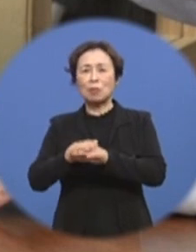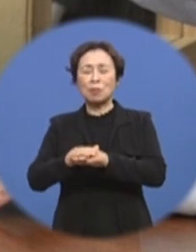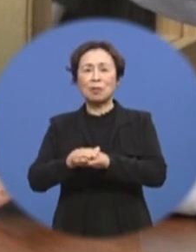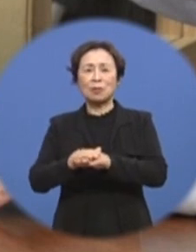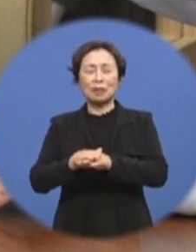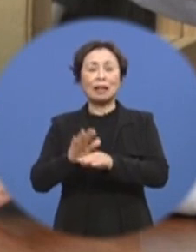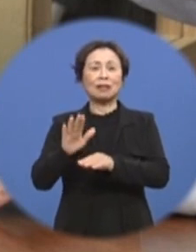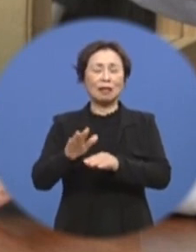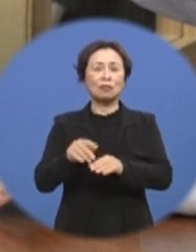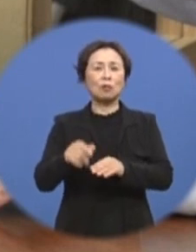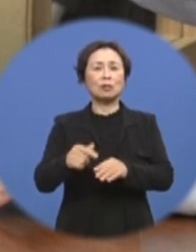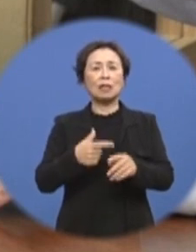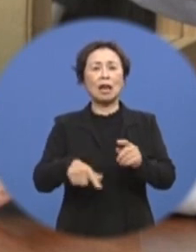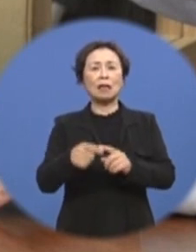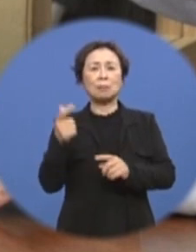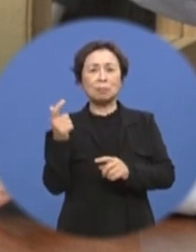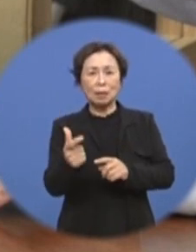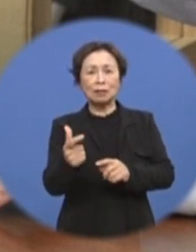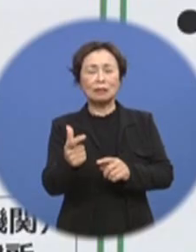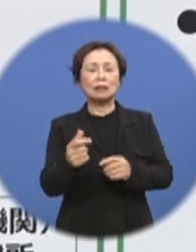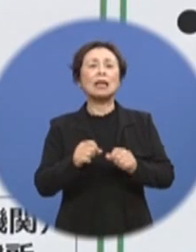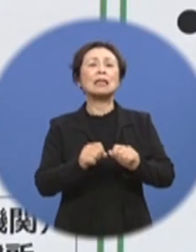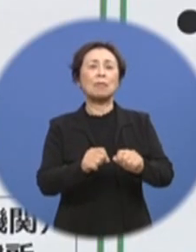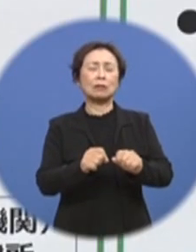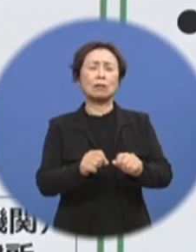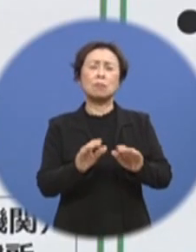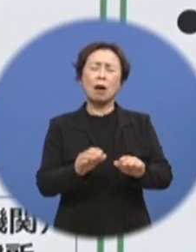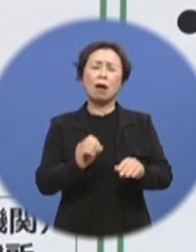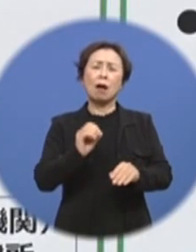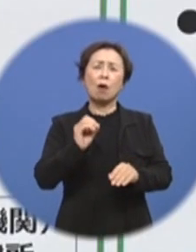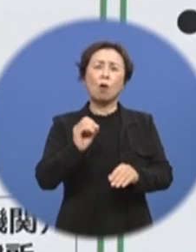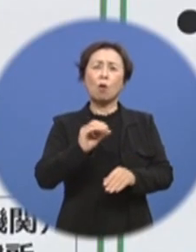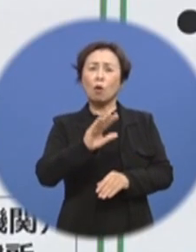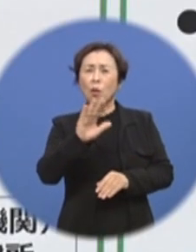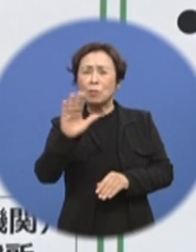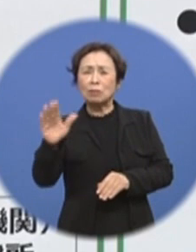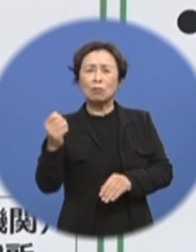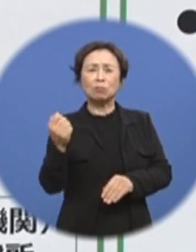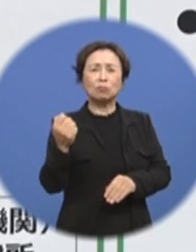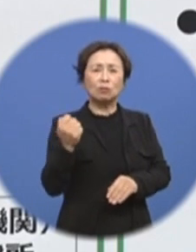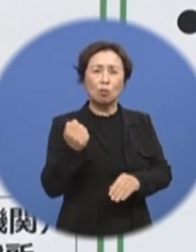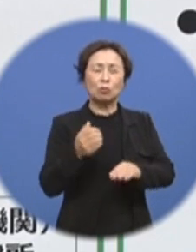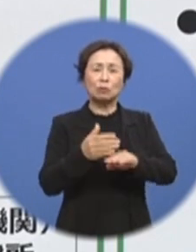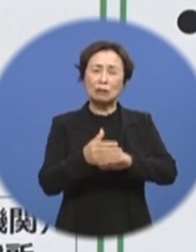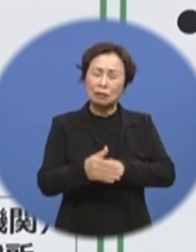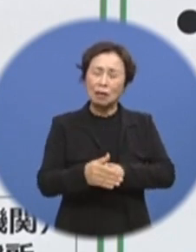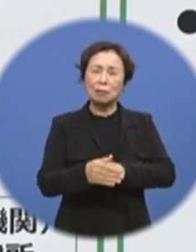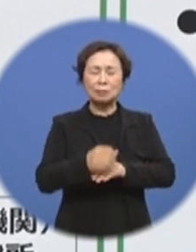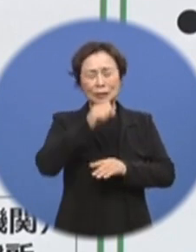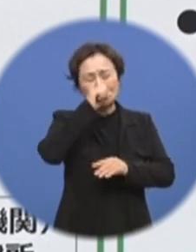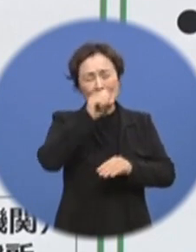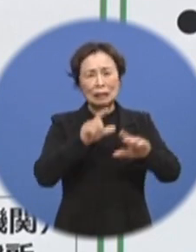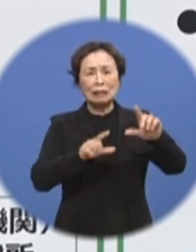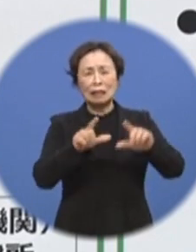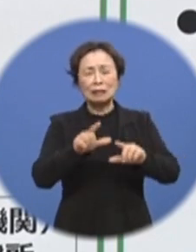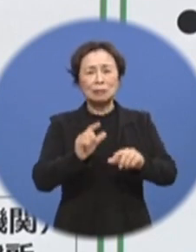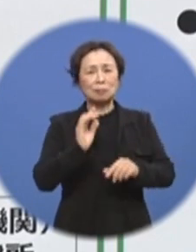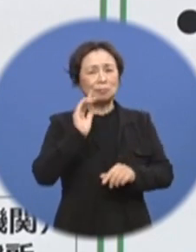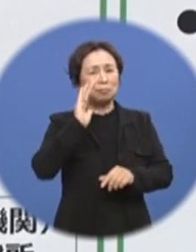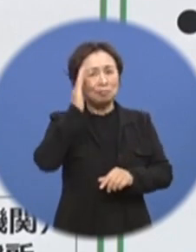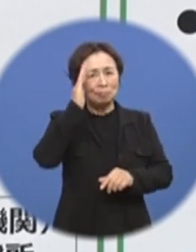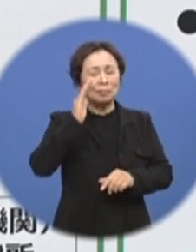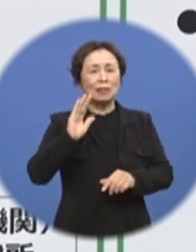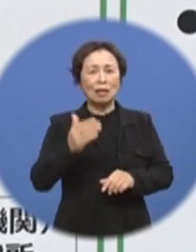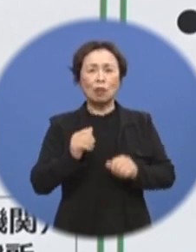と今はオミクロンが強すぎてなかなか理想的なか等で全部できないんですけどそれでも頑張り